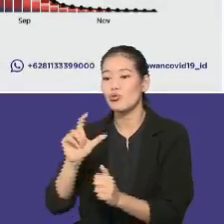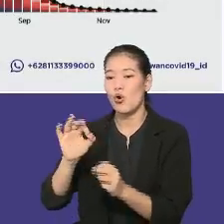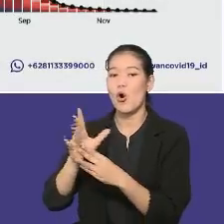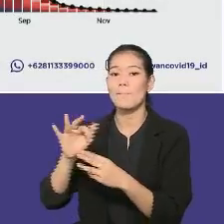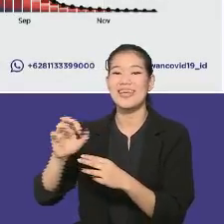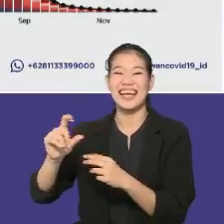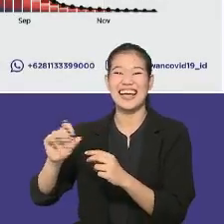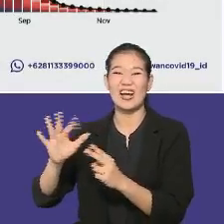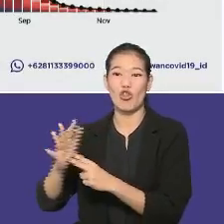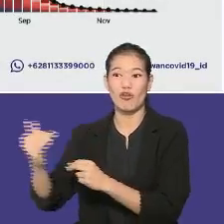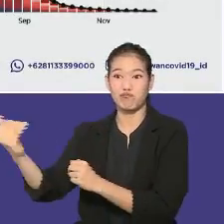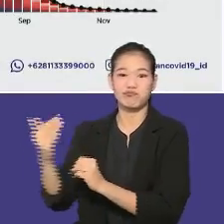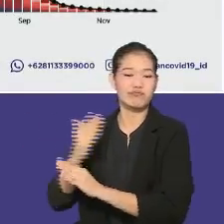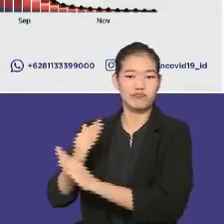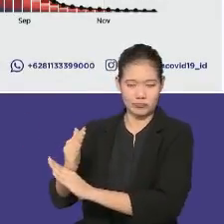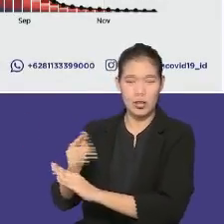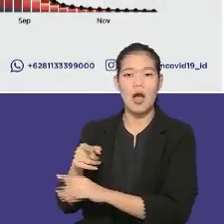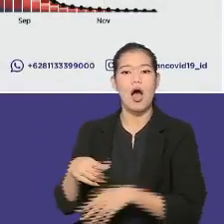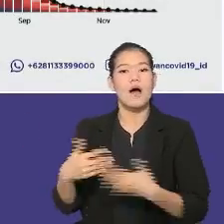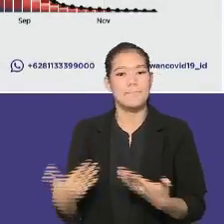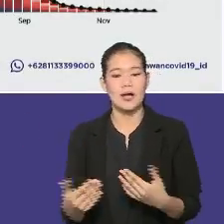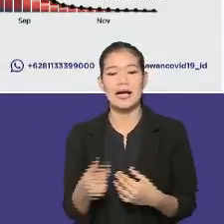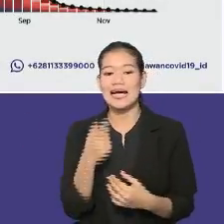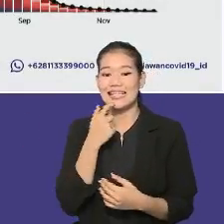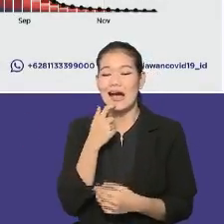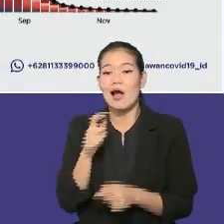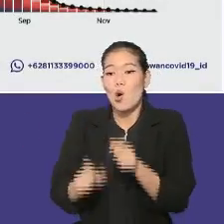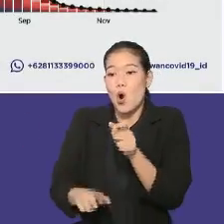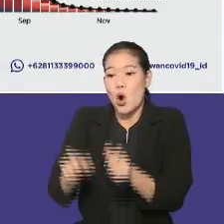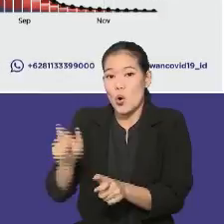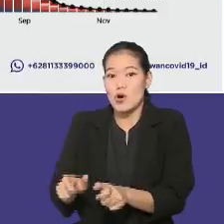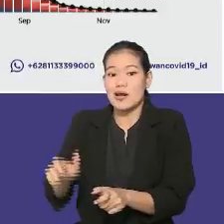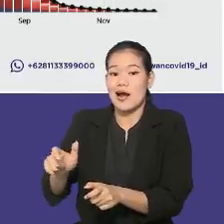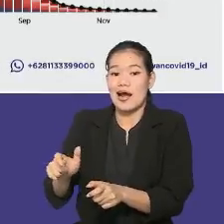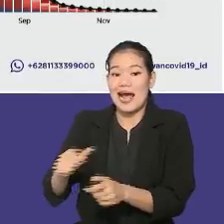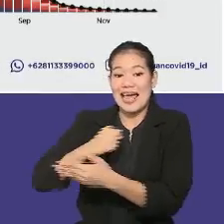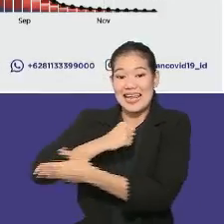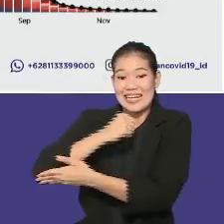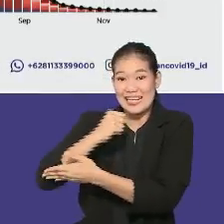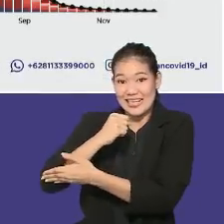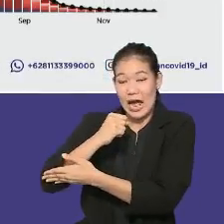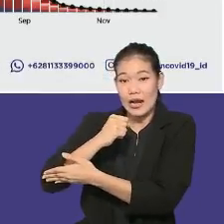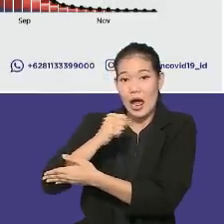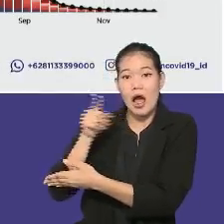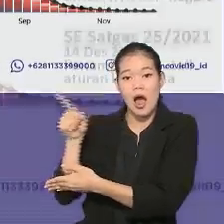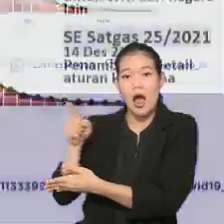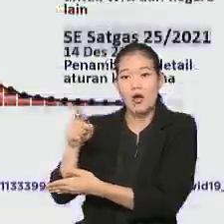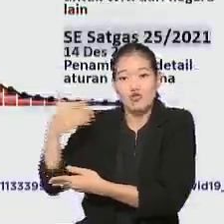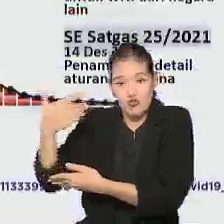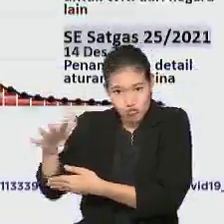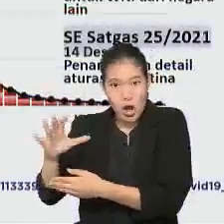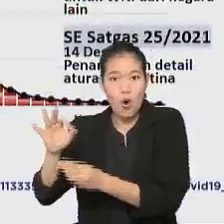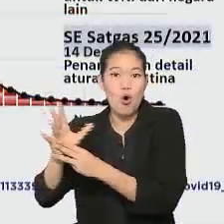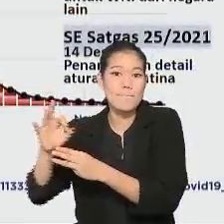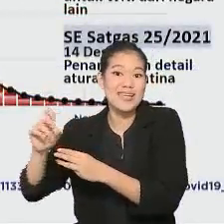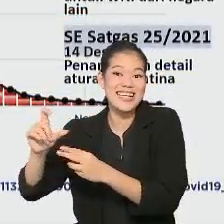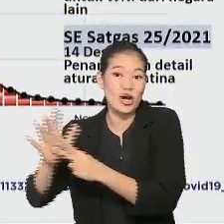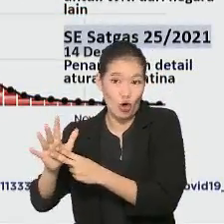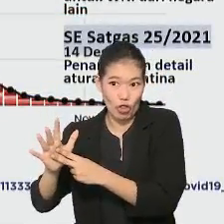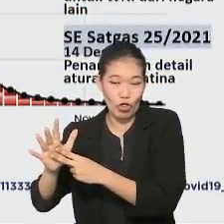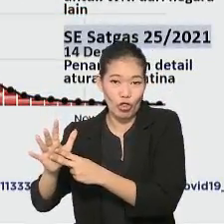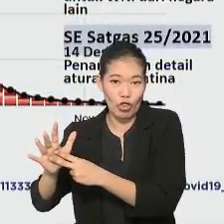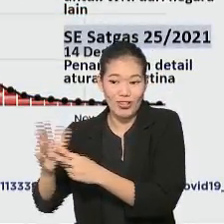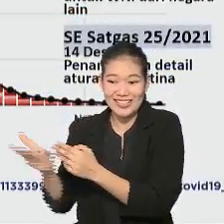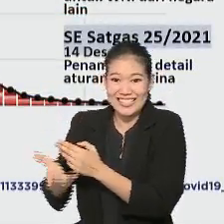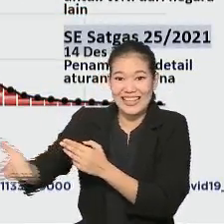Omikron adalah penutupan sementara pelaku perjalanan dari negara dengan transmisi Omikron dan negara